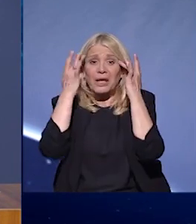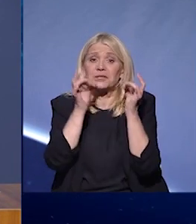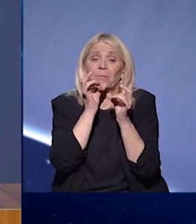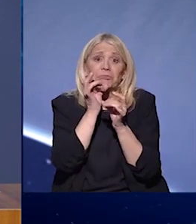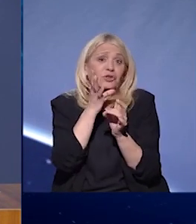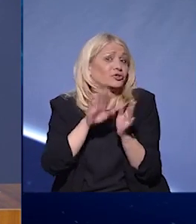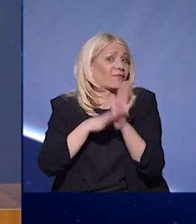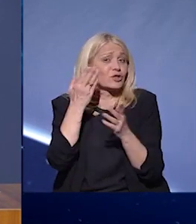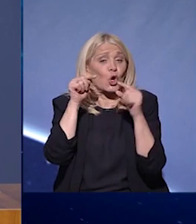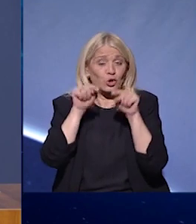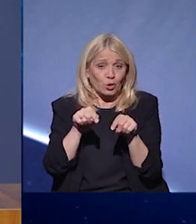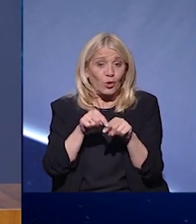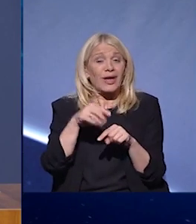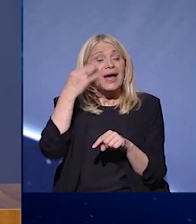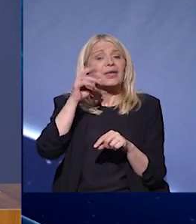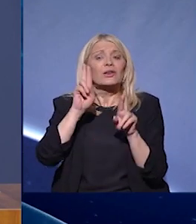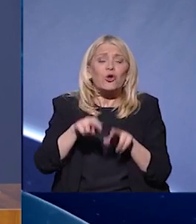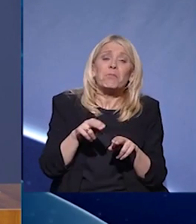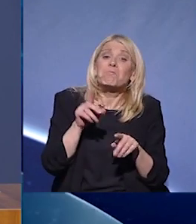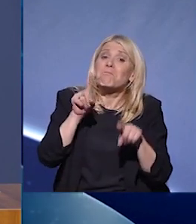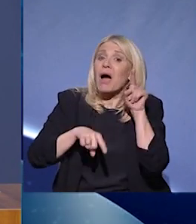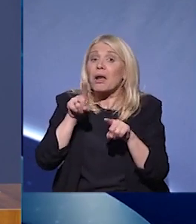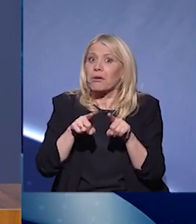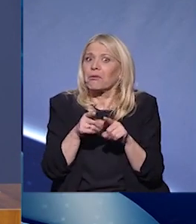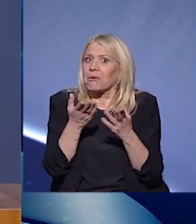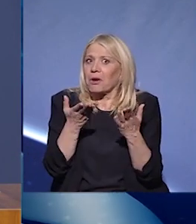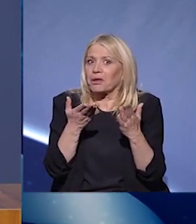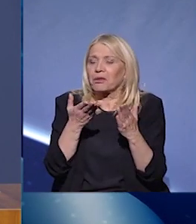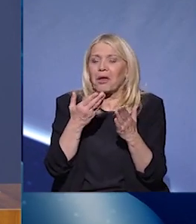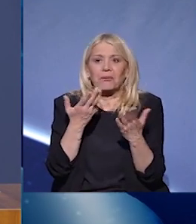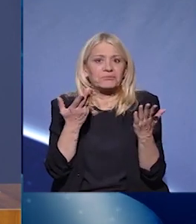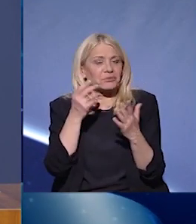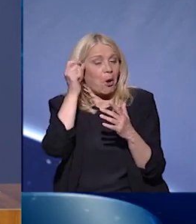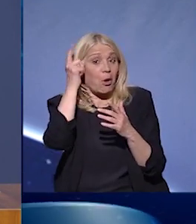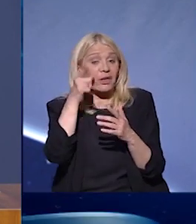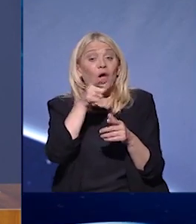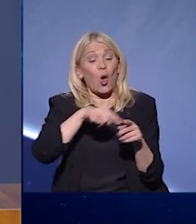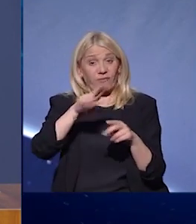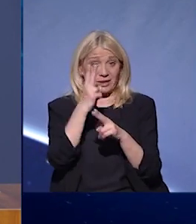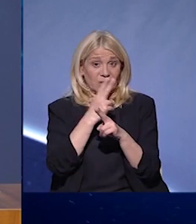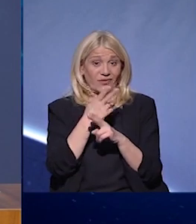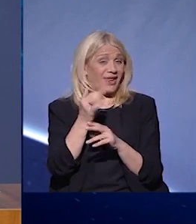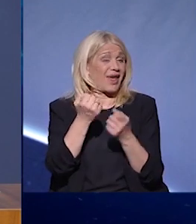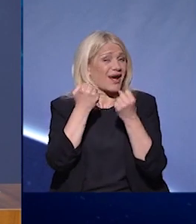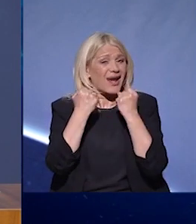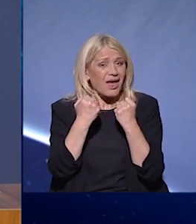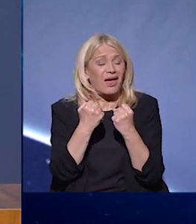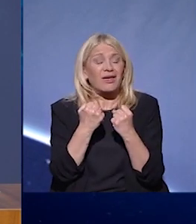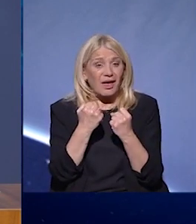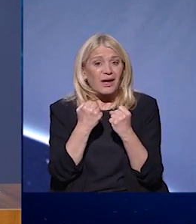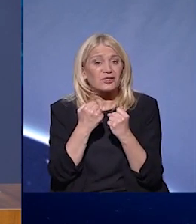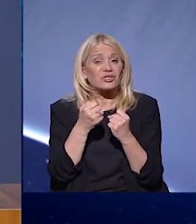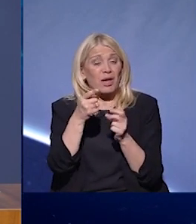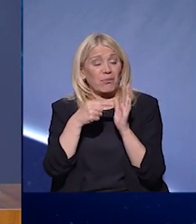od toga. Jedino što ima neke logike, jer ove zemlje gde je najjače